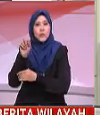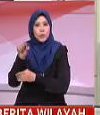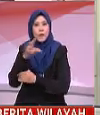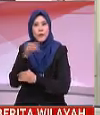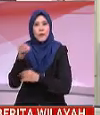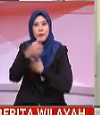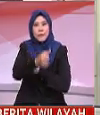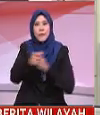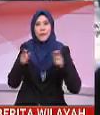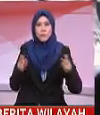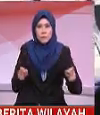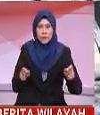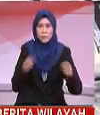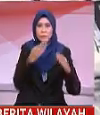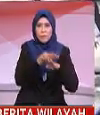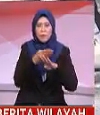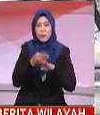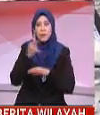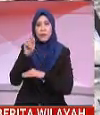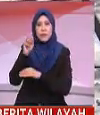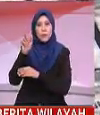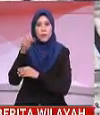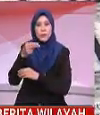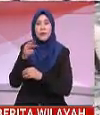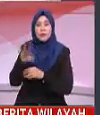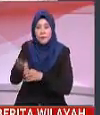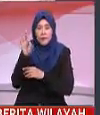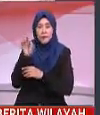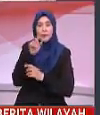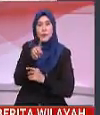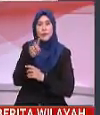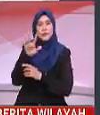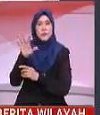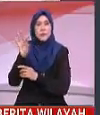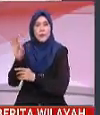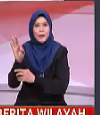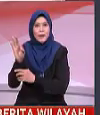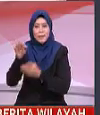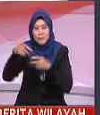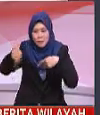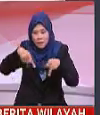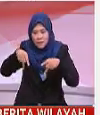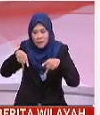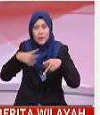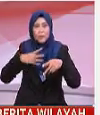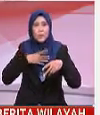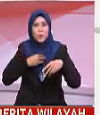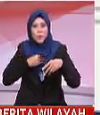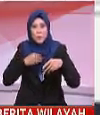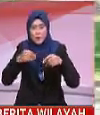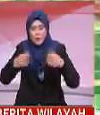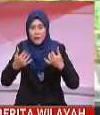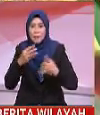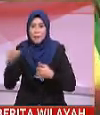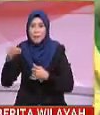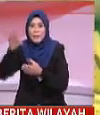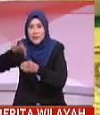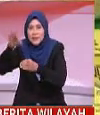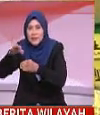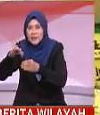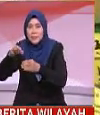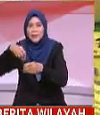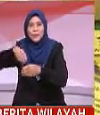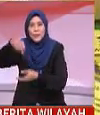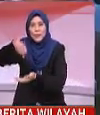pangsapuri di Jalan Batu Kawah menemukan 159 bungkus plastik lut sinar dan 21 bungkus teh dengan